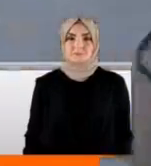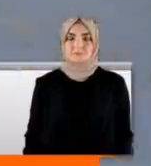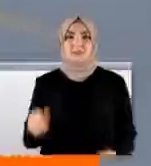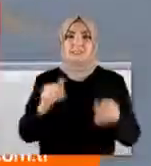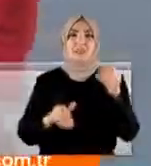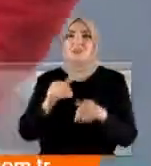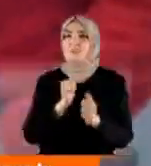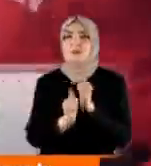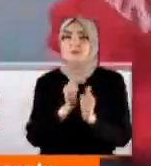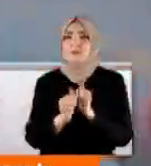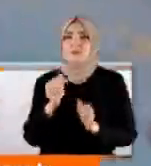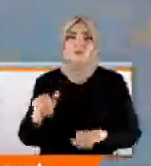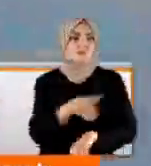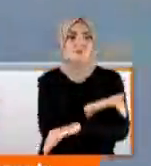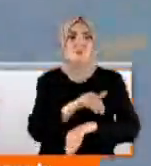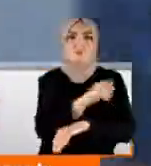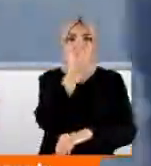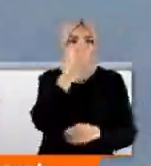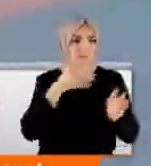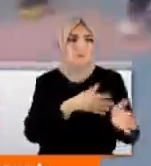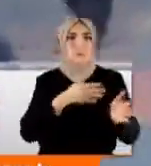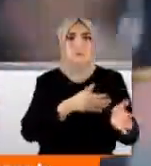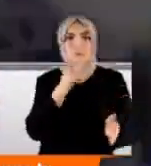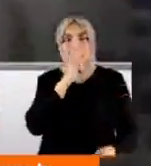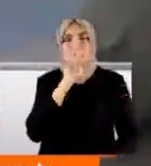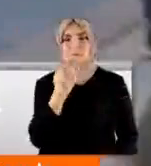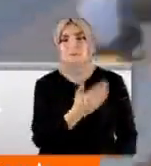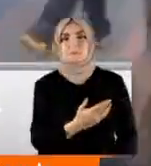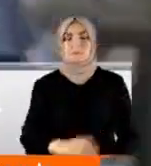Seçim kavgası sokakları kana buladı.